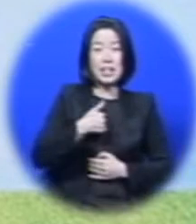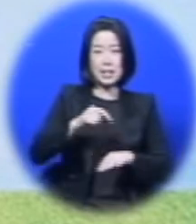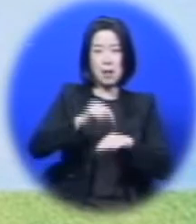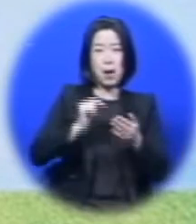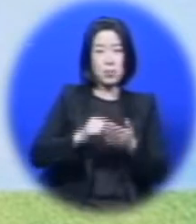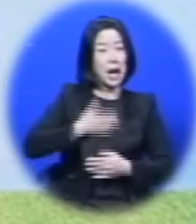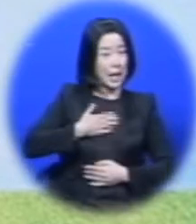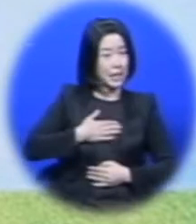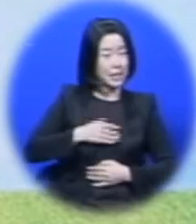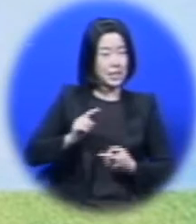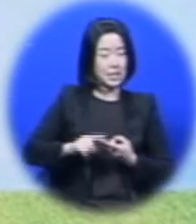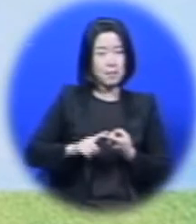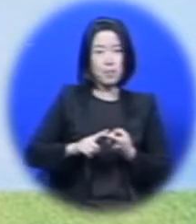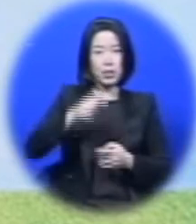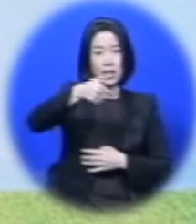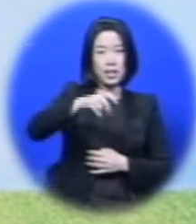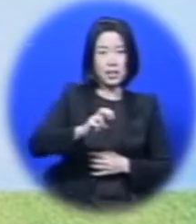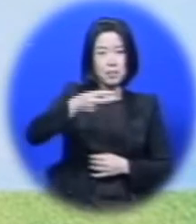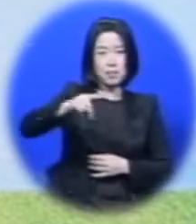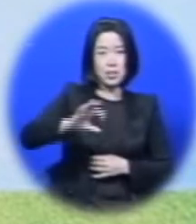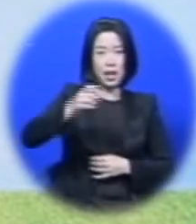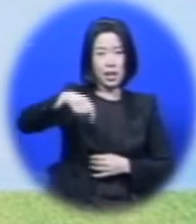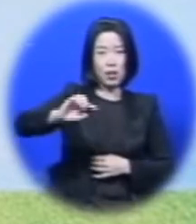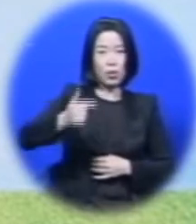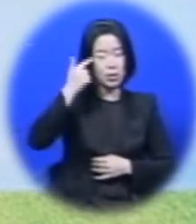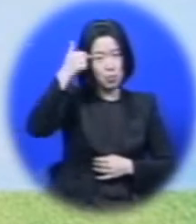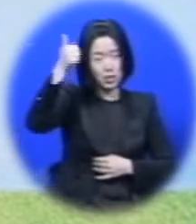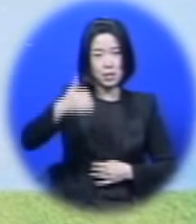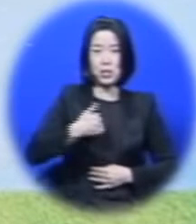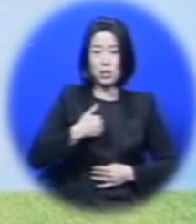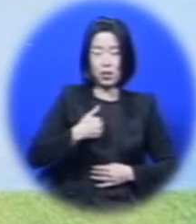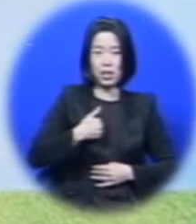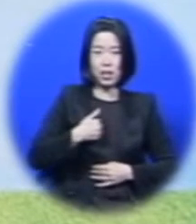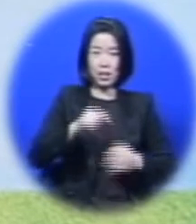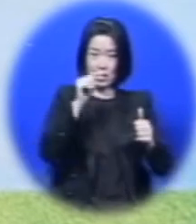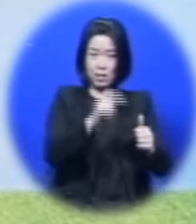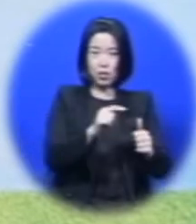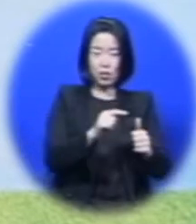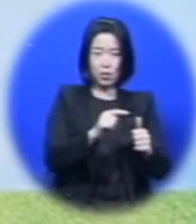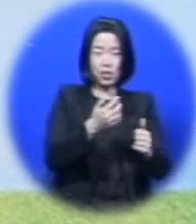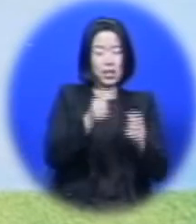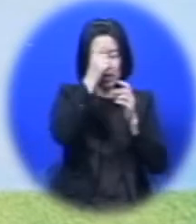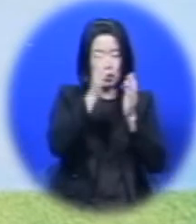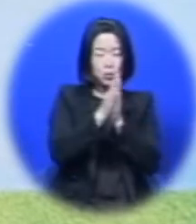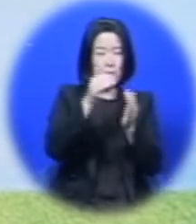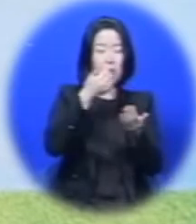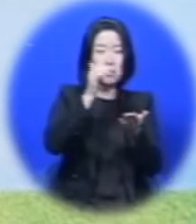마음을 아시는지 김상원 목사님께서 저에게 이 기도 바위 위에 무릎을 꿇으시라는